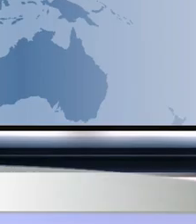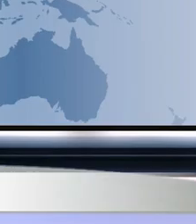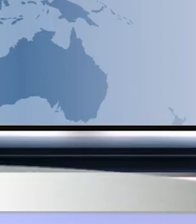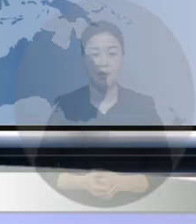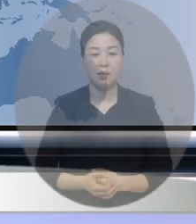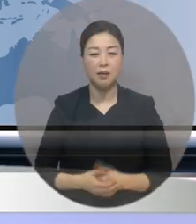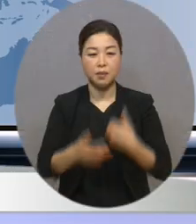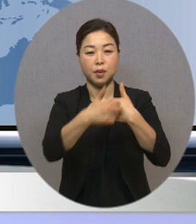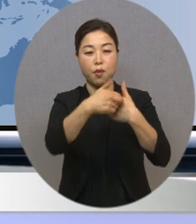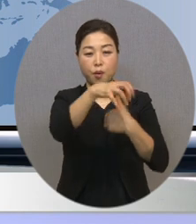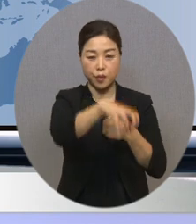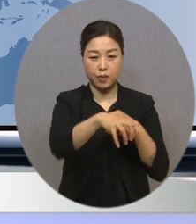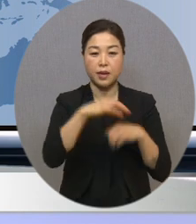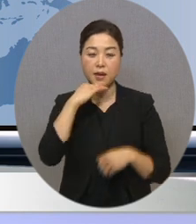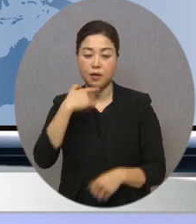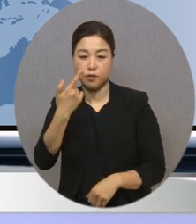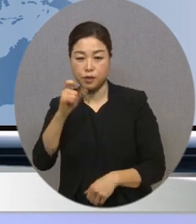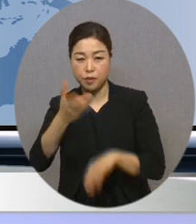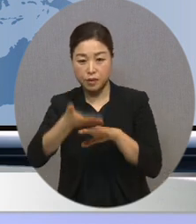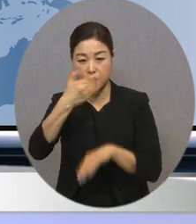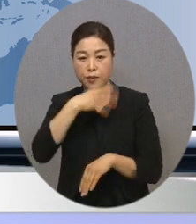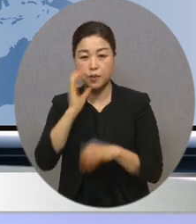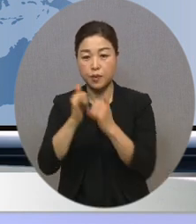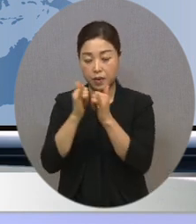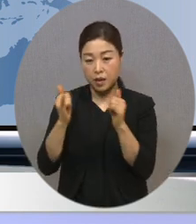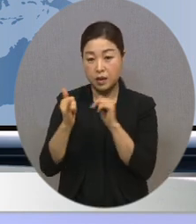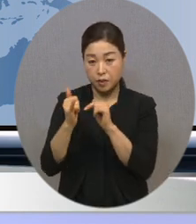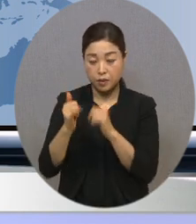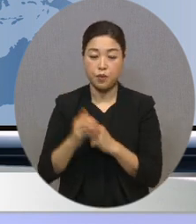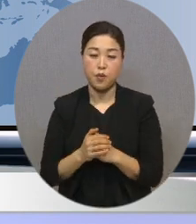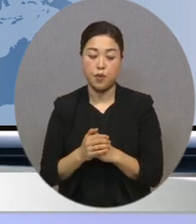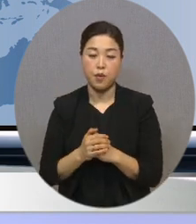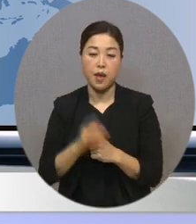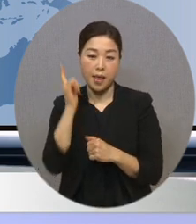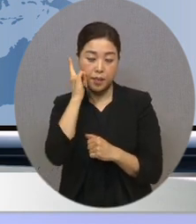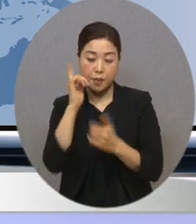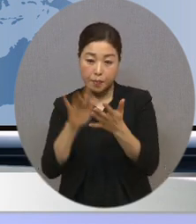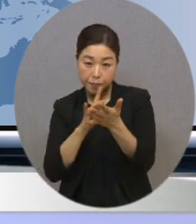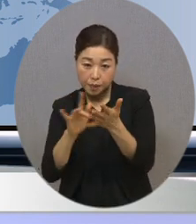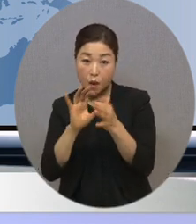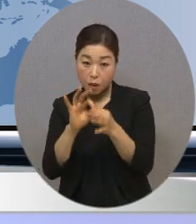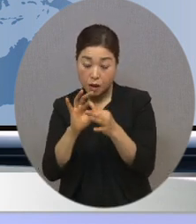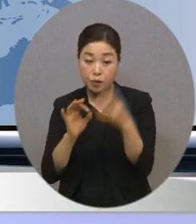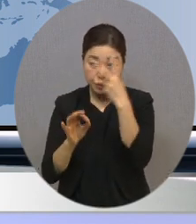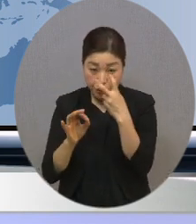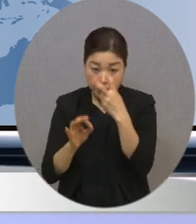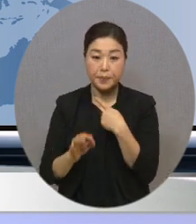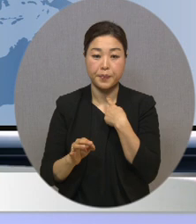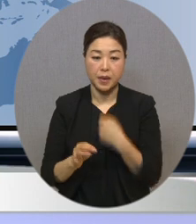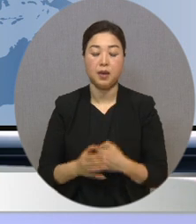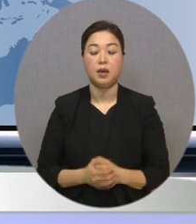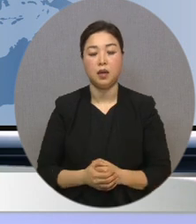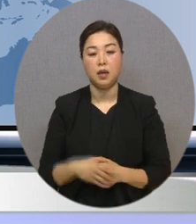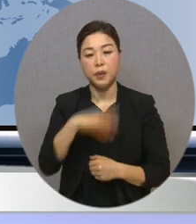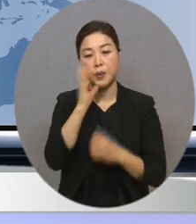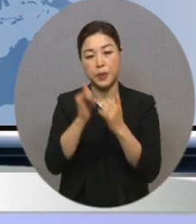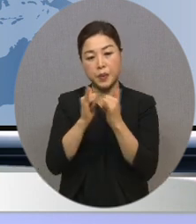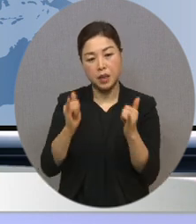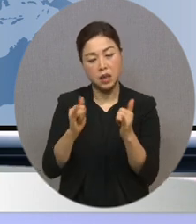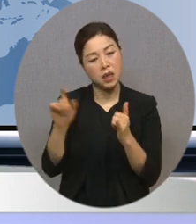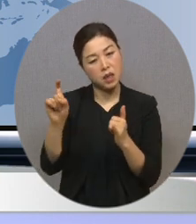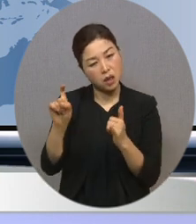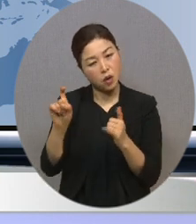국내의 한 병원이 65세 이상 노인을 대상으로 스마트폰 사용에 관한 조사를 했는데요. 이 노인 10명